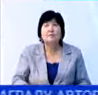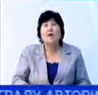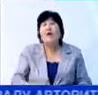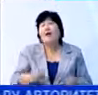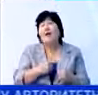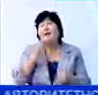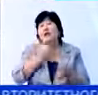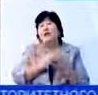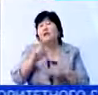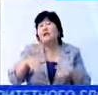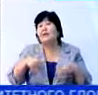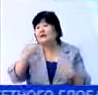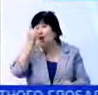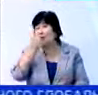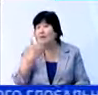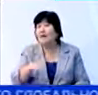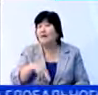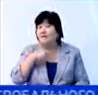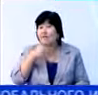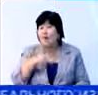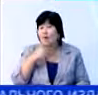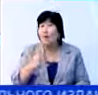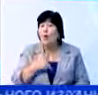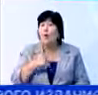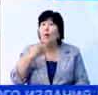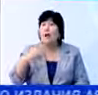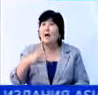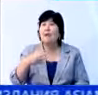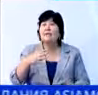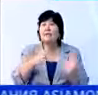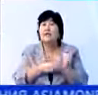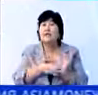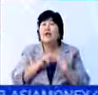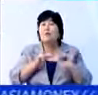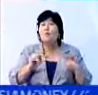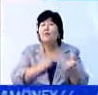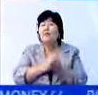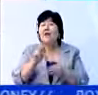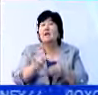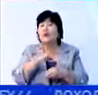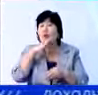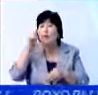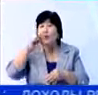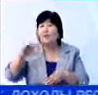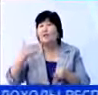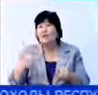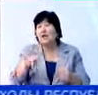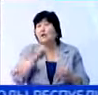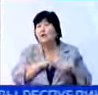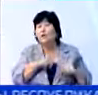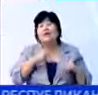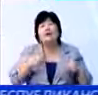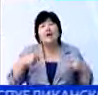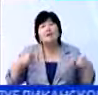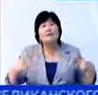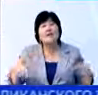От имени ветеранов выражаем благодарность за внимание. У меня 39 лет педагогического стажа, воспитала немало учеников. Сейчас они трудятся в